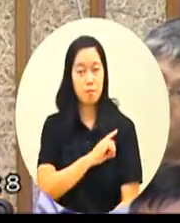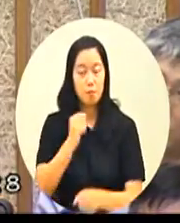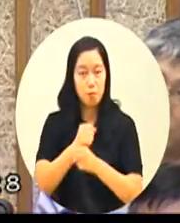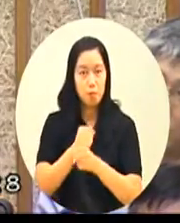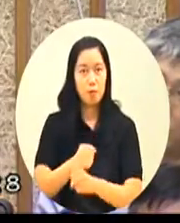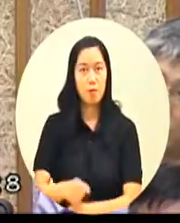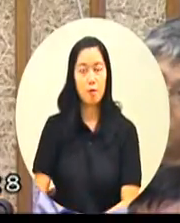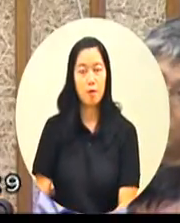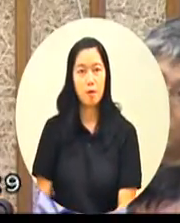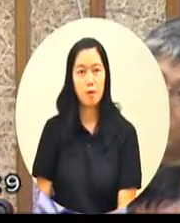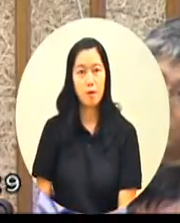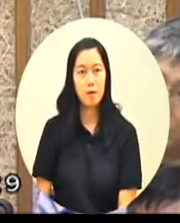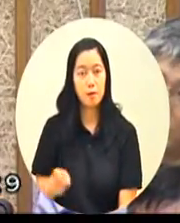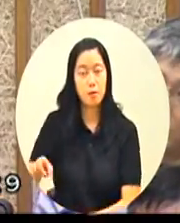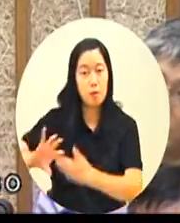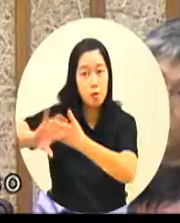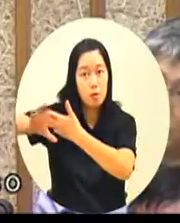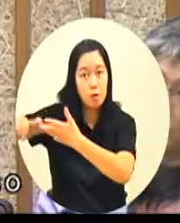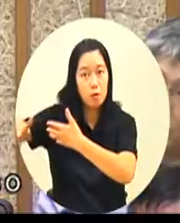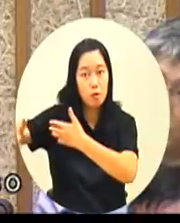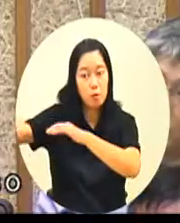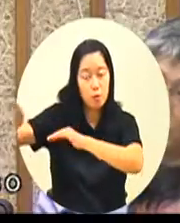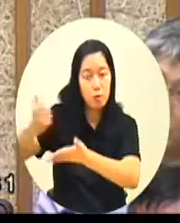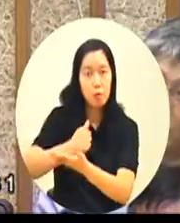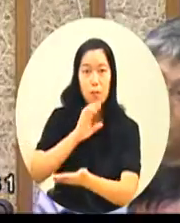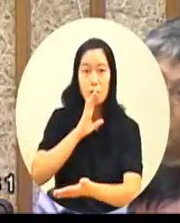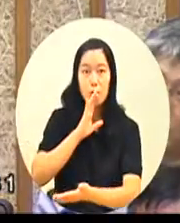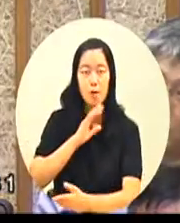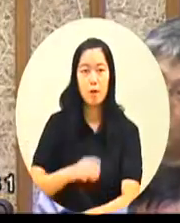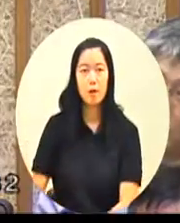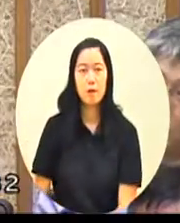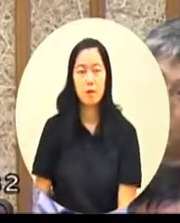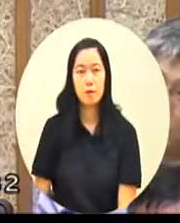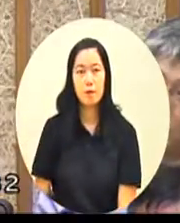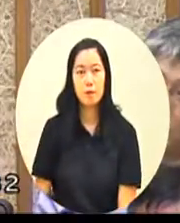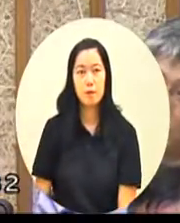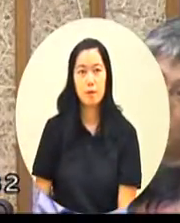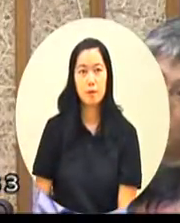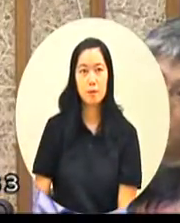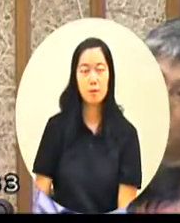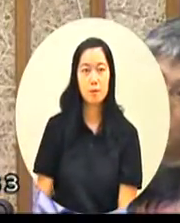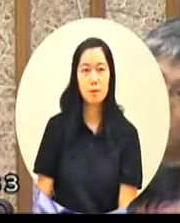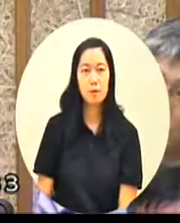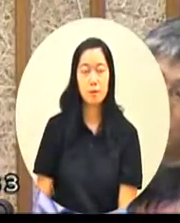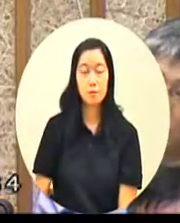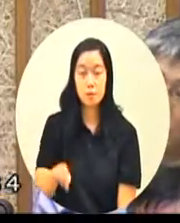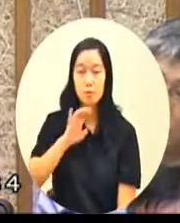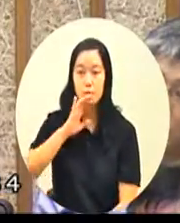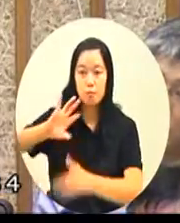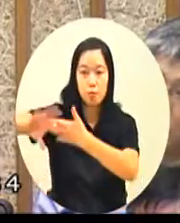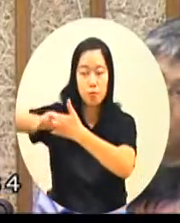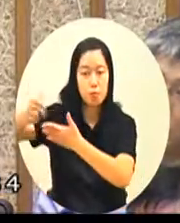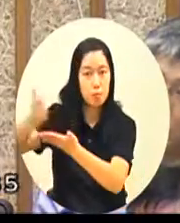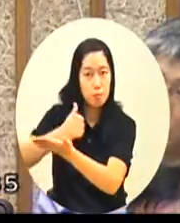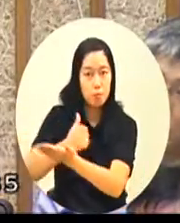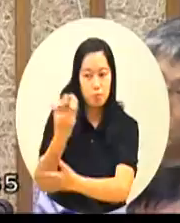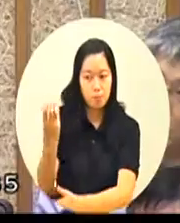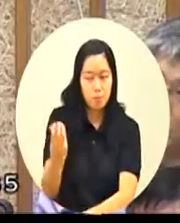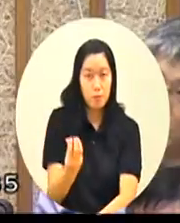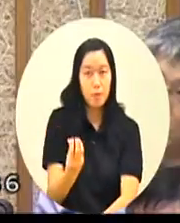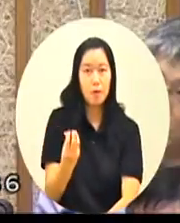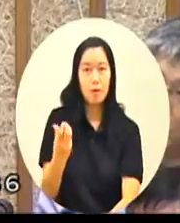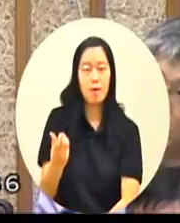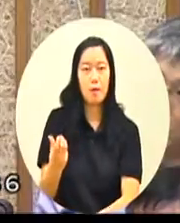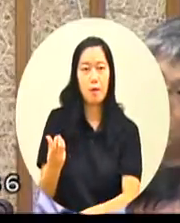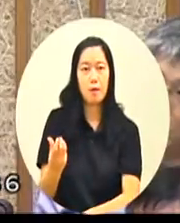量进口， 这是别的国家进来的吗？ 不是， 是我们自己， 它是从 国外进口少量，然后从